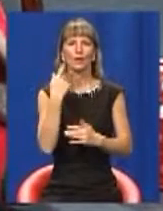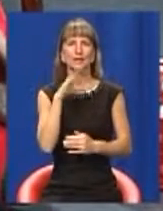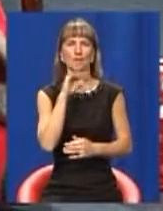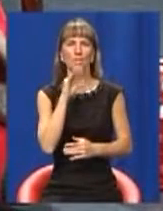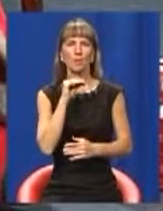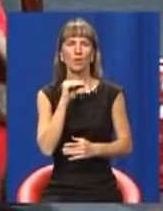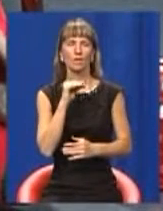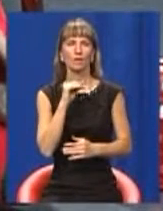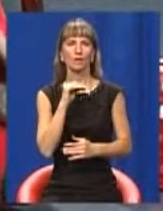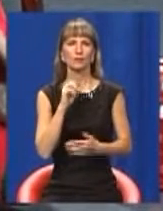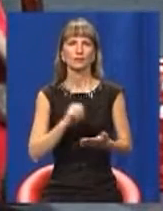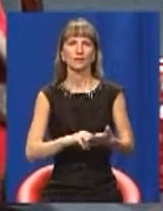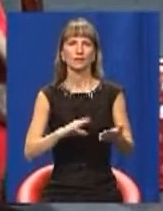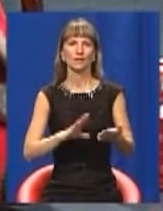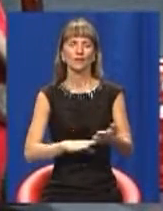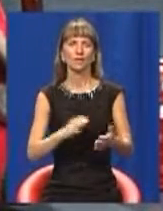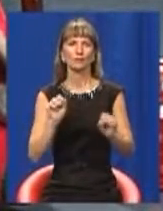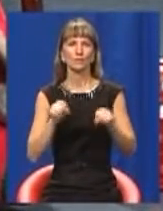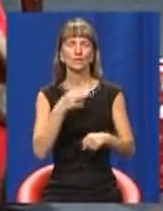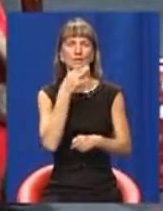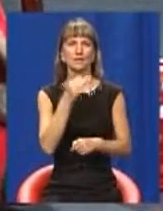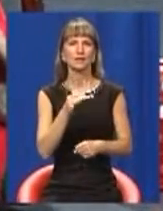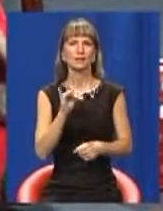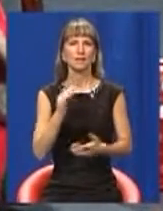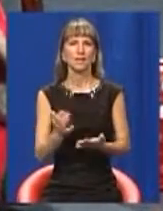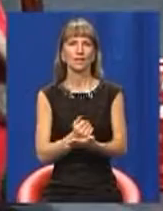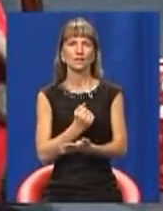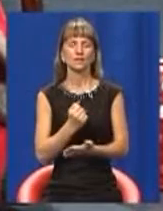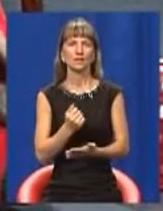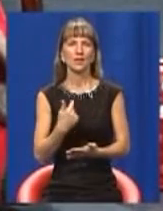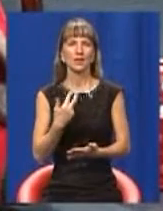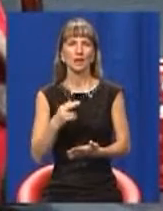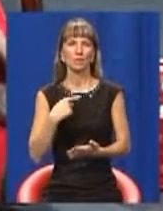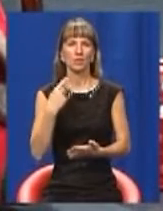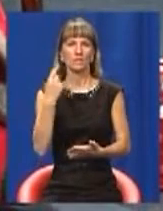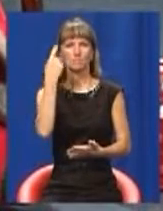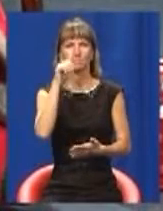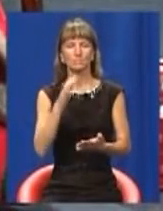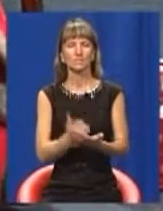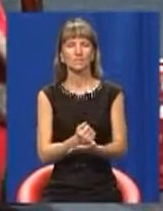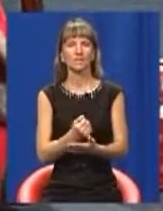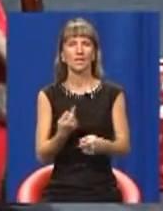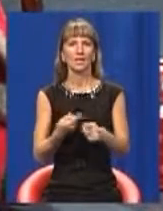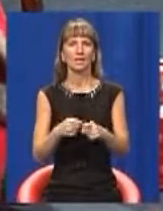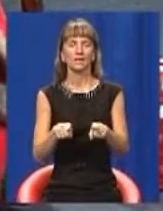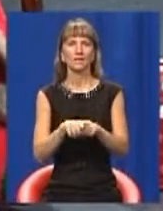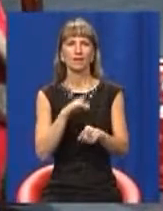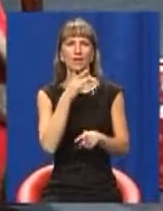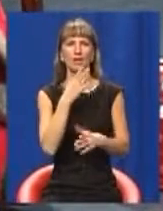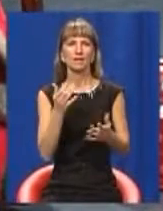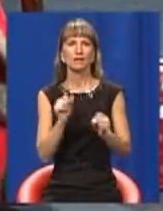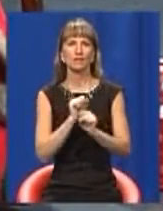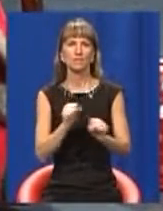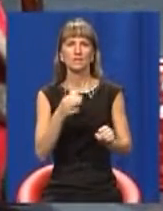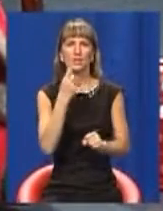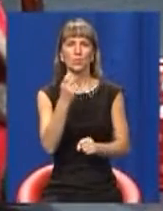взагалі зареєстрували, якщо можна так сказати, винайшвити. Знаєш, як на мене, питання винаходу – це взагалі дуже такі от моменти, які не можна навіть